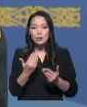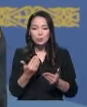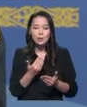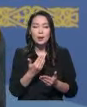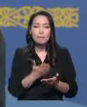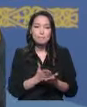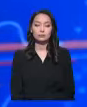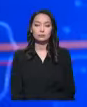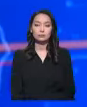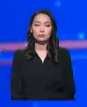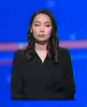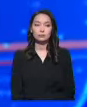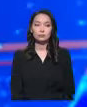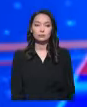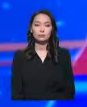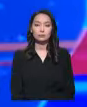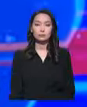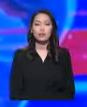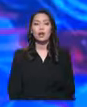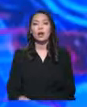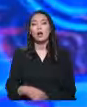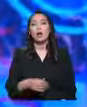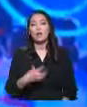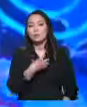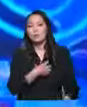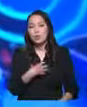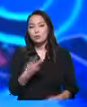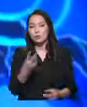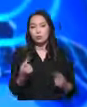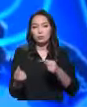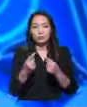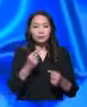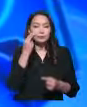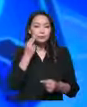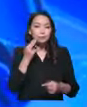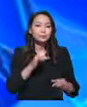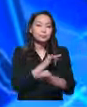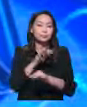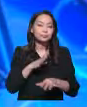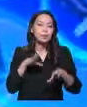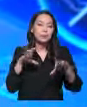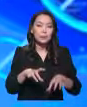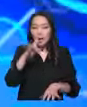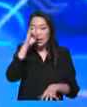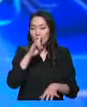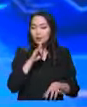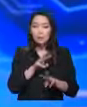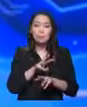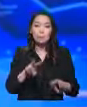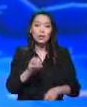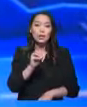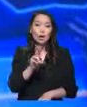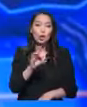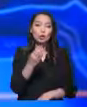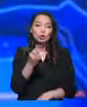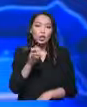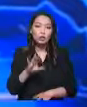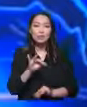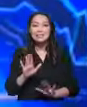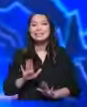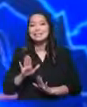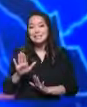музеями. Перспективы двустороннего взаимодействия с Китаем обсудили председатель казахстанского мажилиса Ерлан Кушанов и